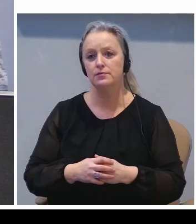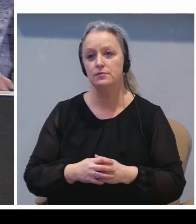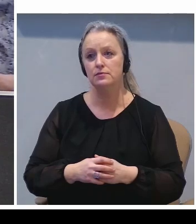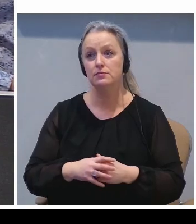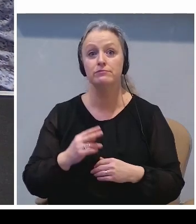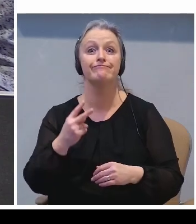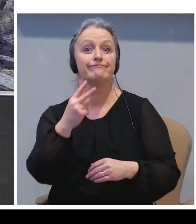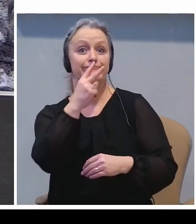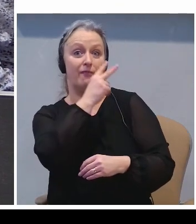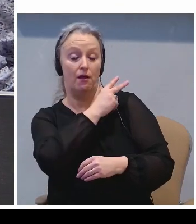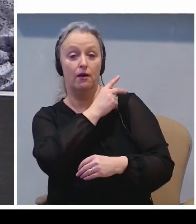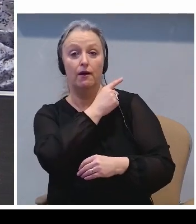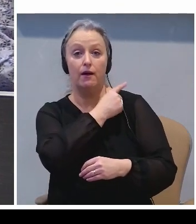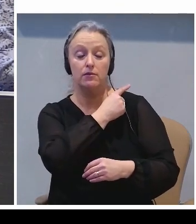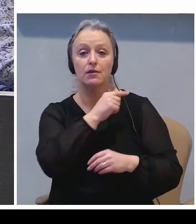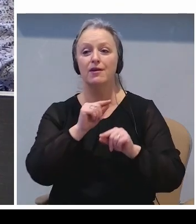Siin näete, et